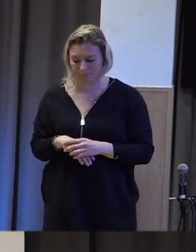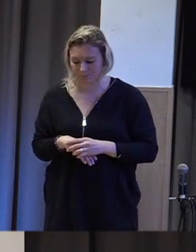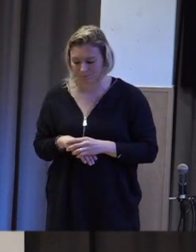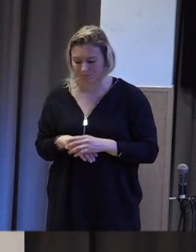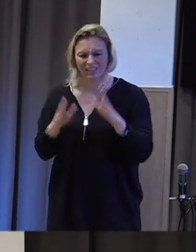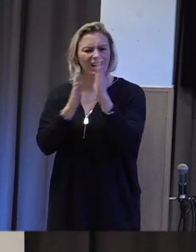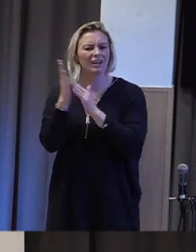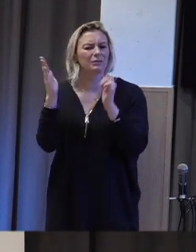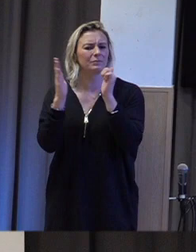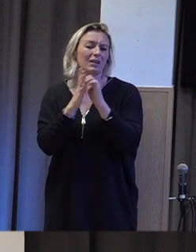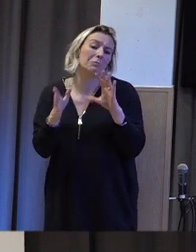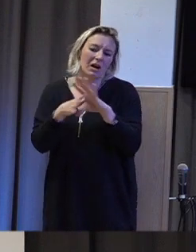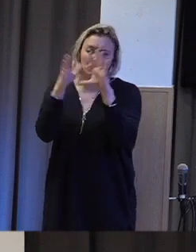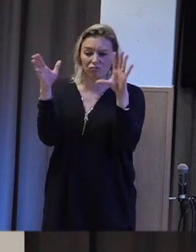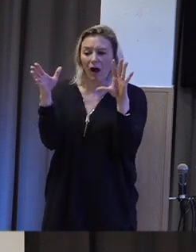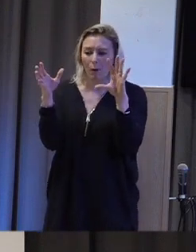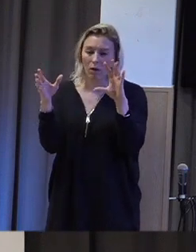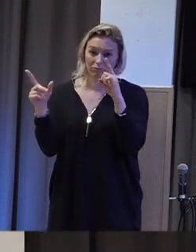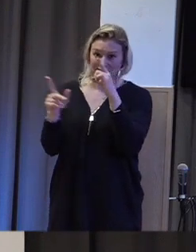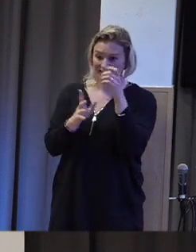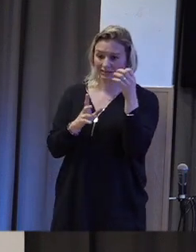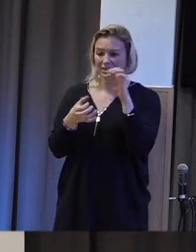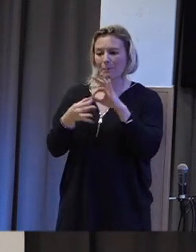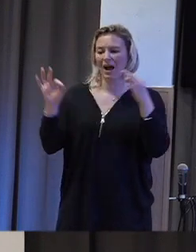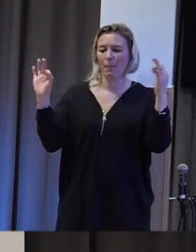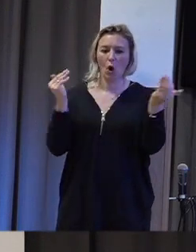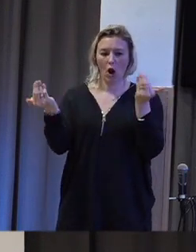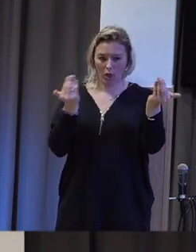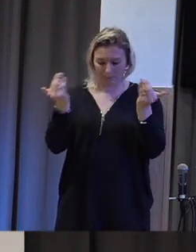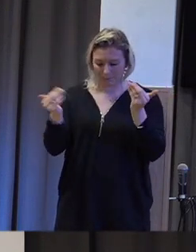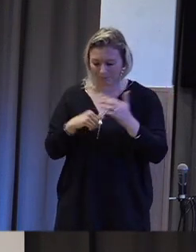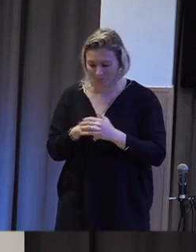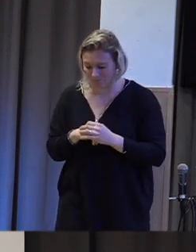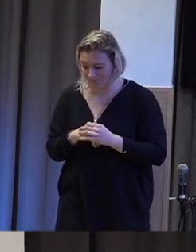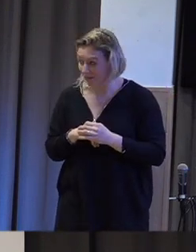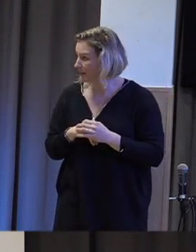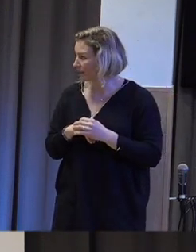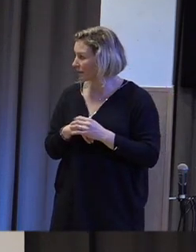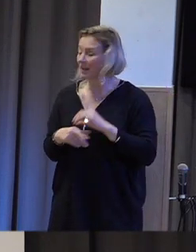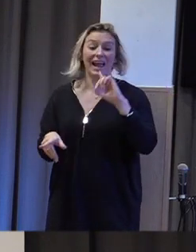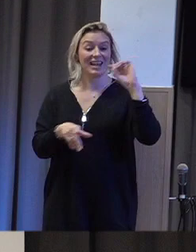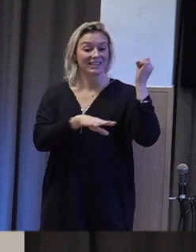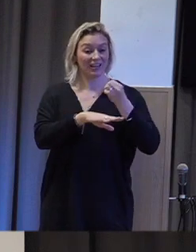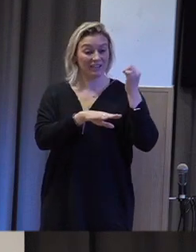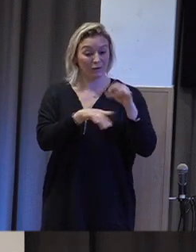parabole. Du sacrificateur, il est dit qu'il descendait par le même